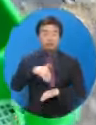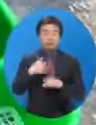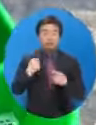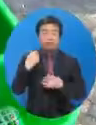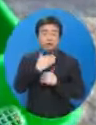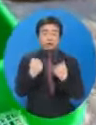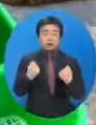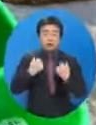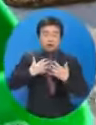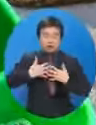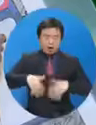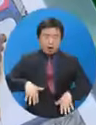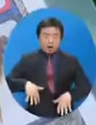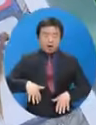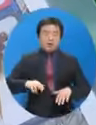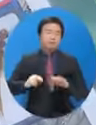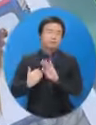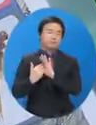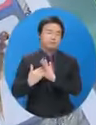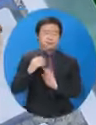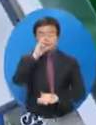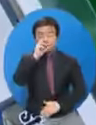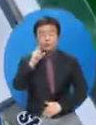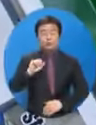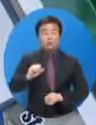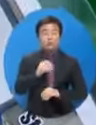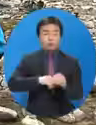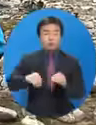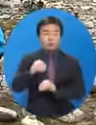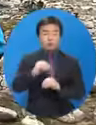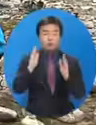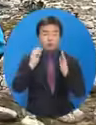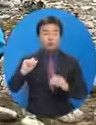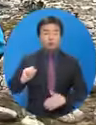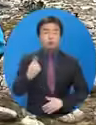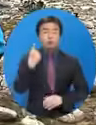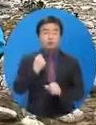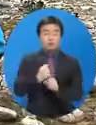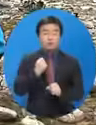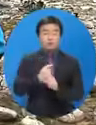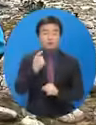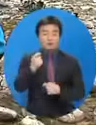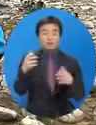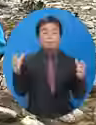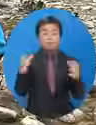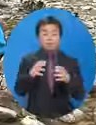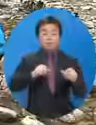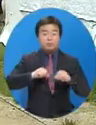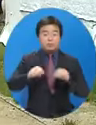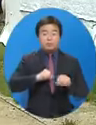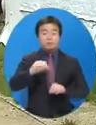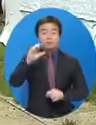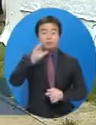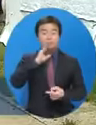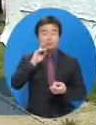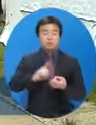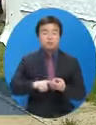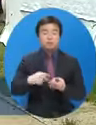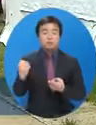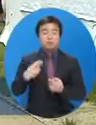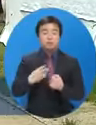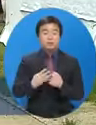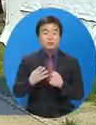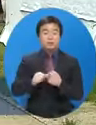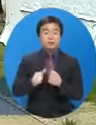좋습니다. 대신 학습 동기를 유발할 수 있는 흥미 위주의 소규모 활동이 적당합니다. 초등학교